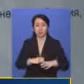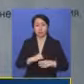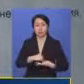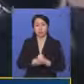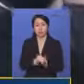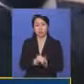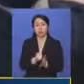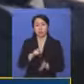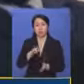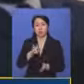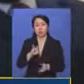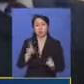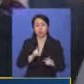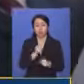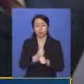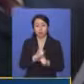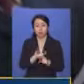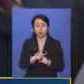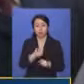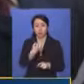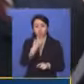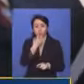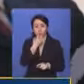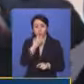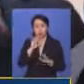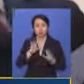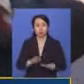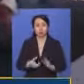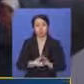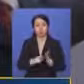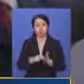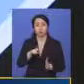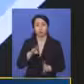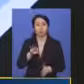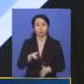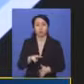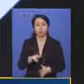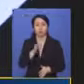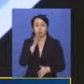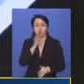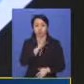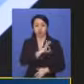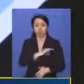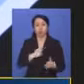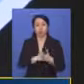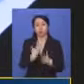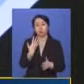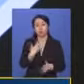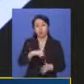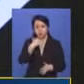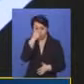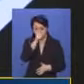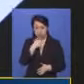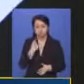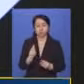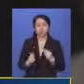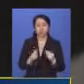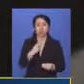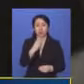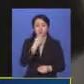система устанавливается на потолок, что делает самым теплым местом в комнате пол. Срок эксплуатации до 50 лет.